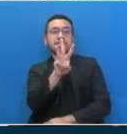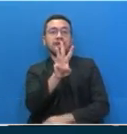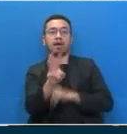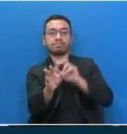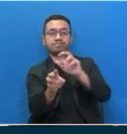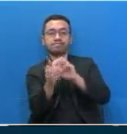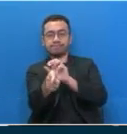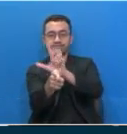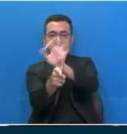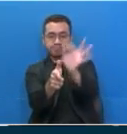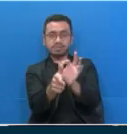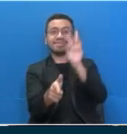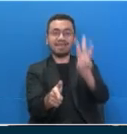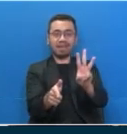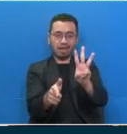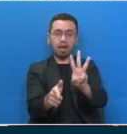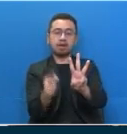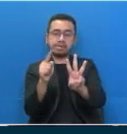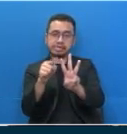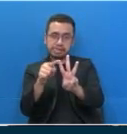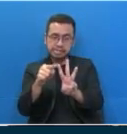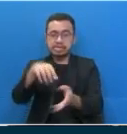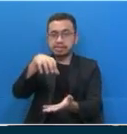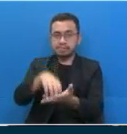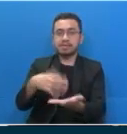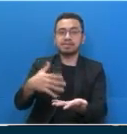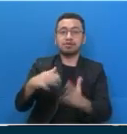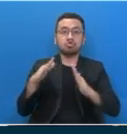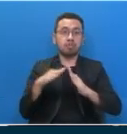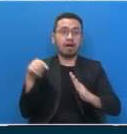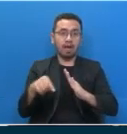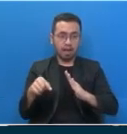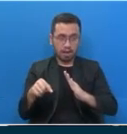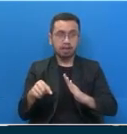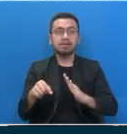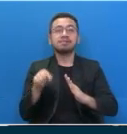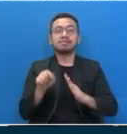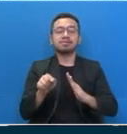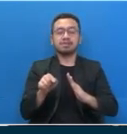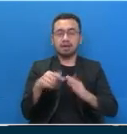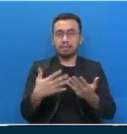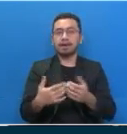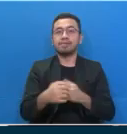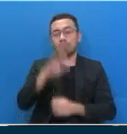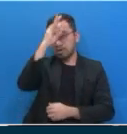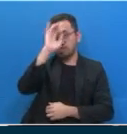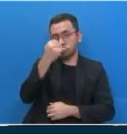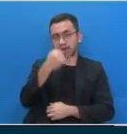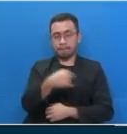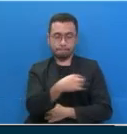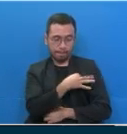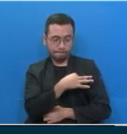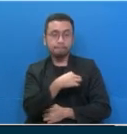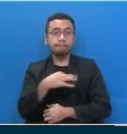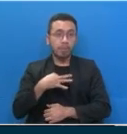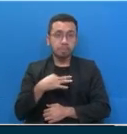ditemukan di TKP dan di tubuh korban Yosua berasal dari jejak laras dari 2 jenis senjata, saudara,